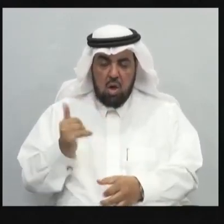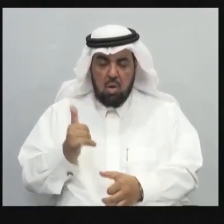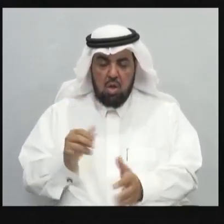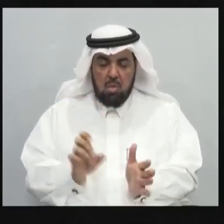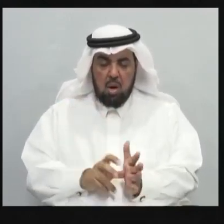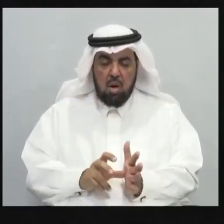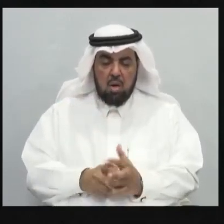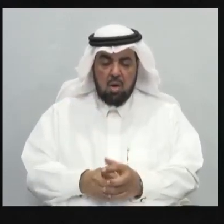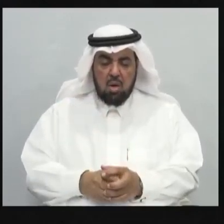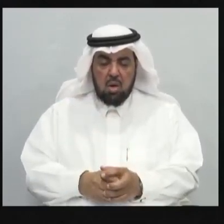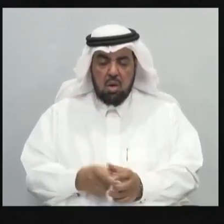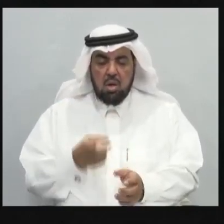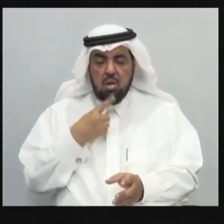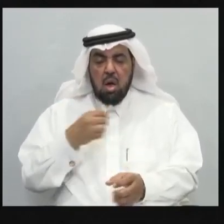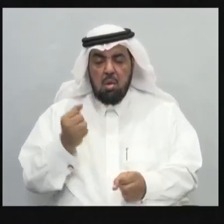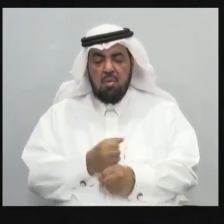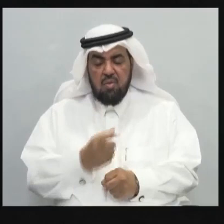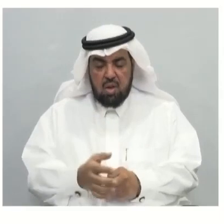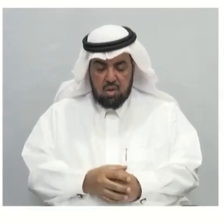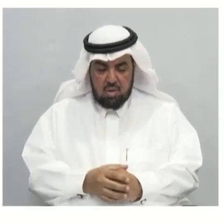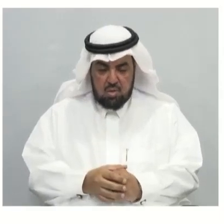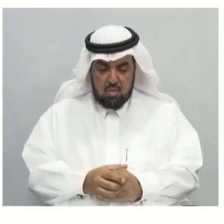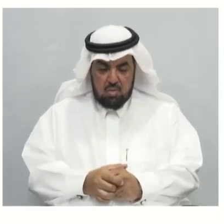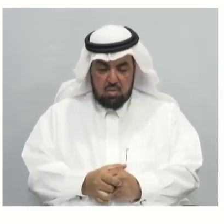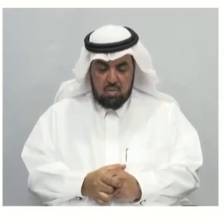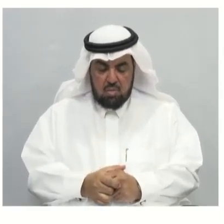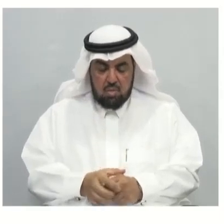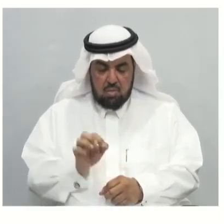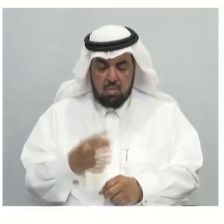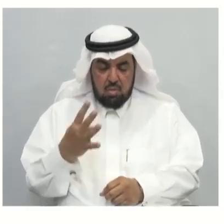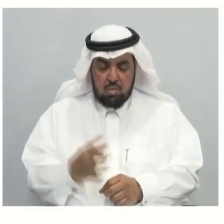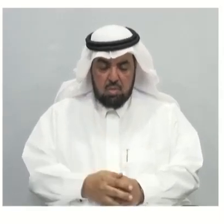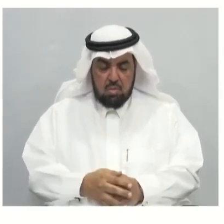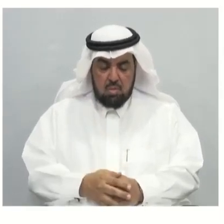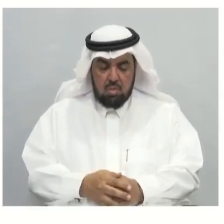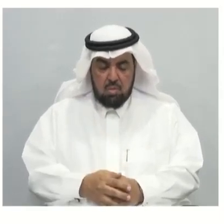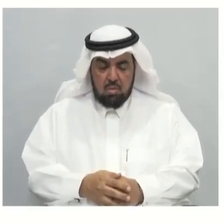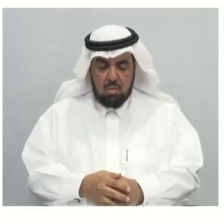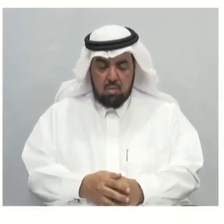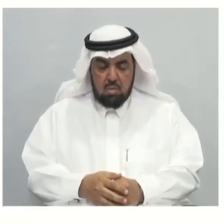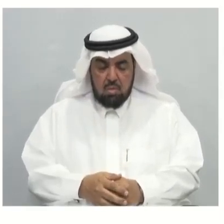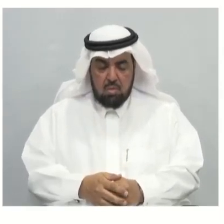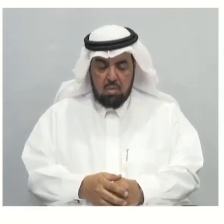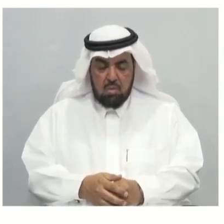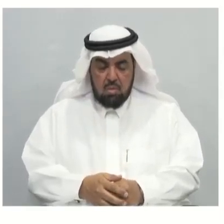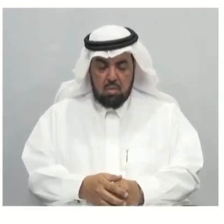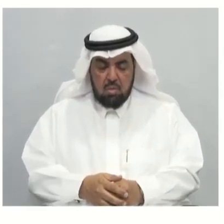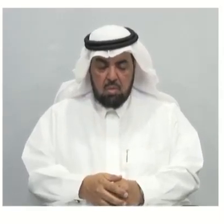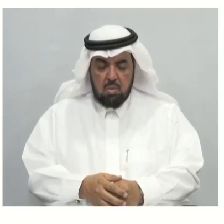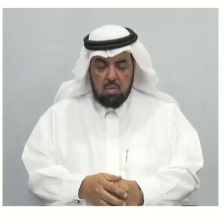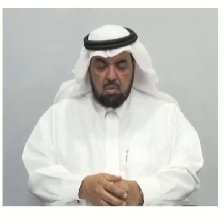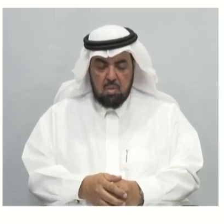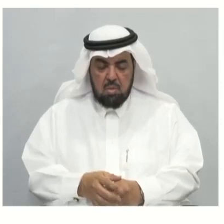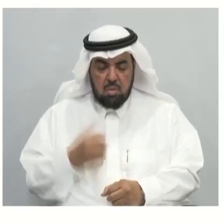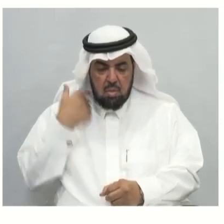او الوزاره التي نعمل بها النقطه الرابعه لدينا التباين استخدام الالوان بحذر والحرص على